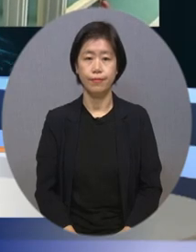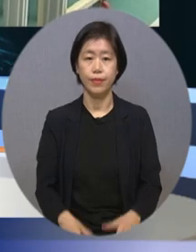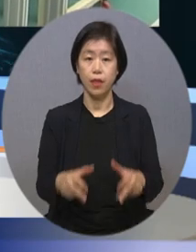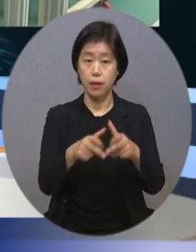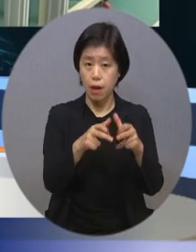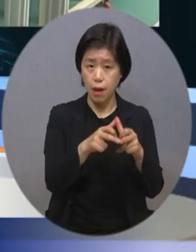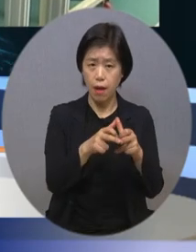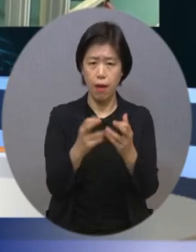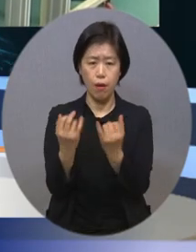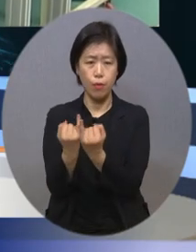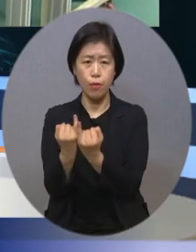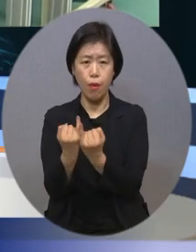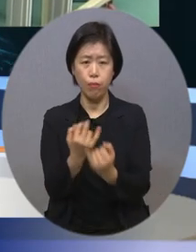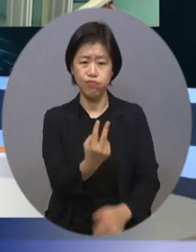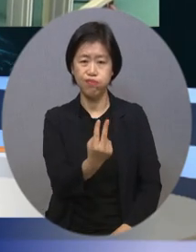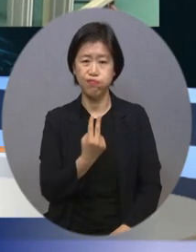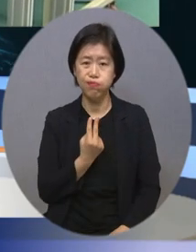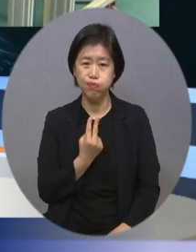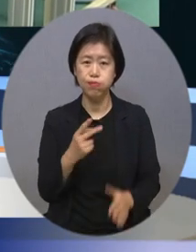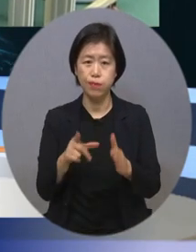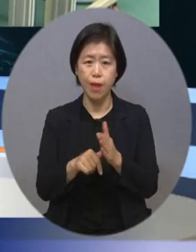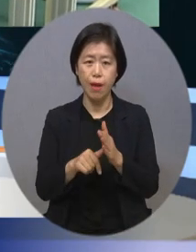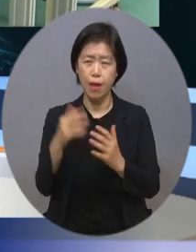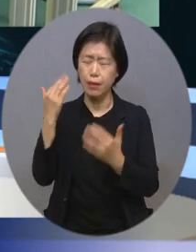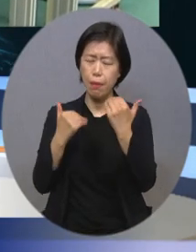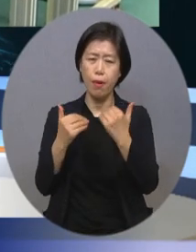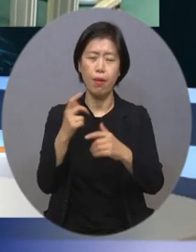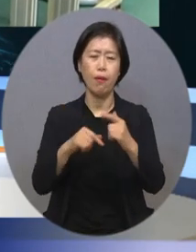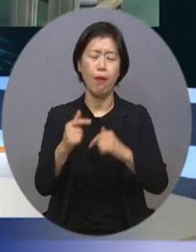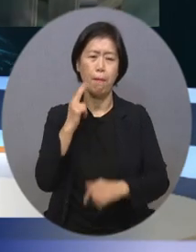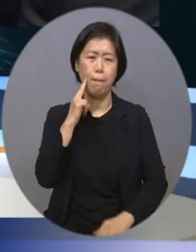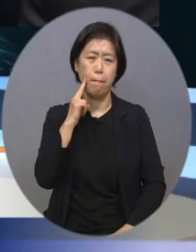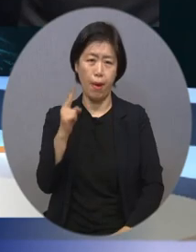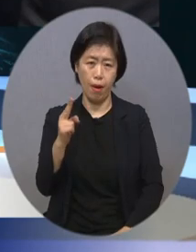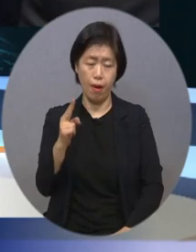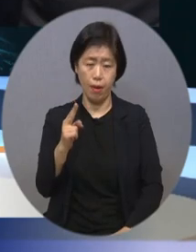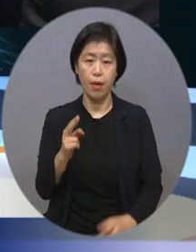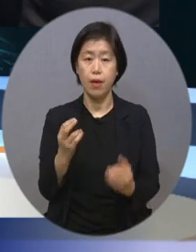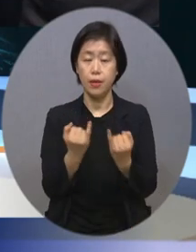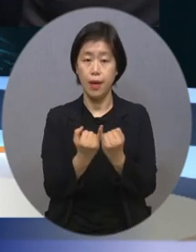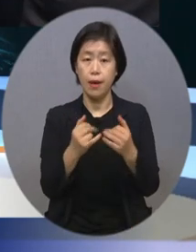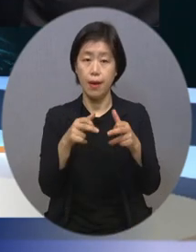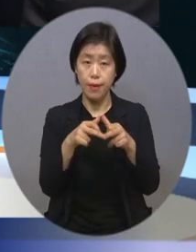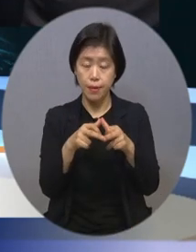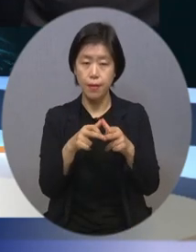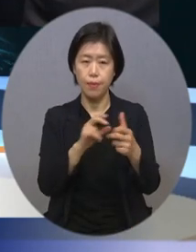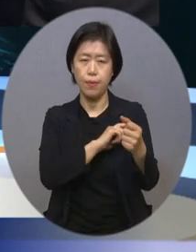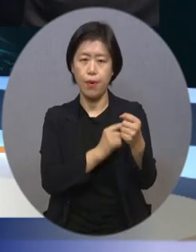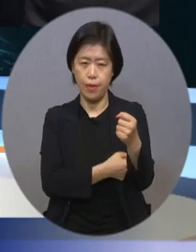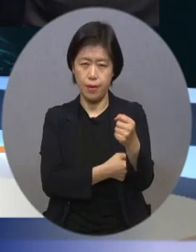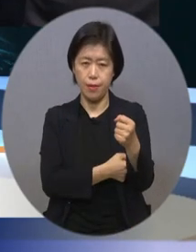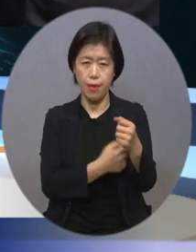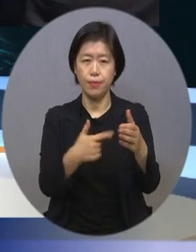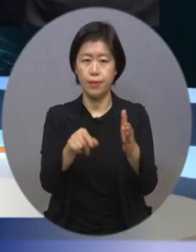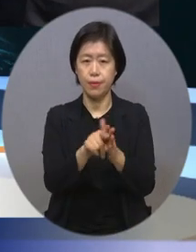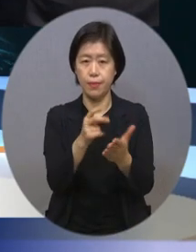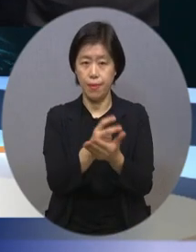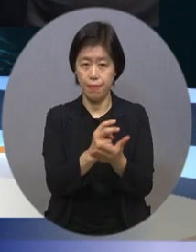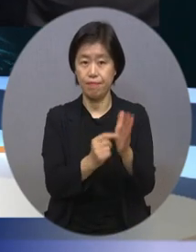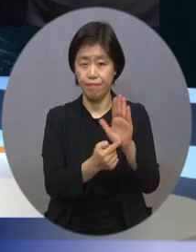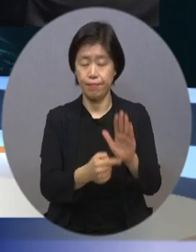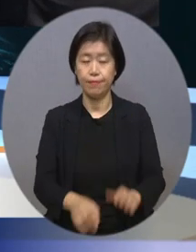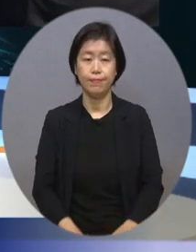장애와 여성이라는 이중 차별을 받아야 했던 장애 여성의 권리를 보장하기 위한 법안이 바르겠습니다 보도에 박성용 기자